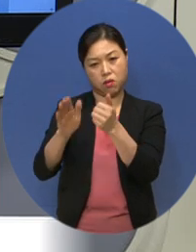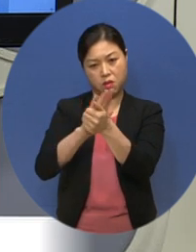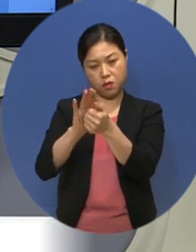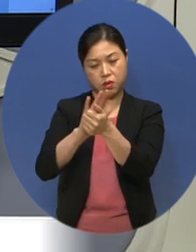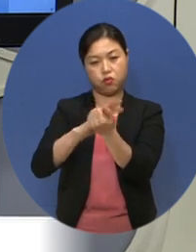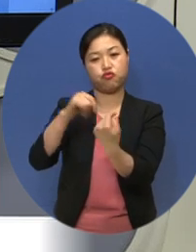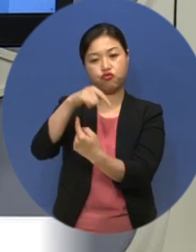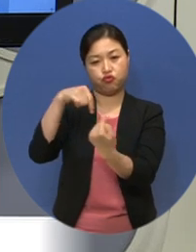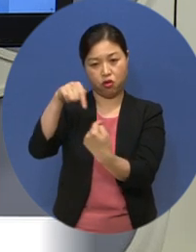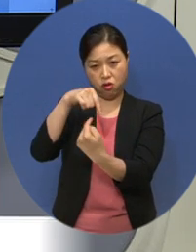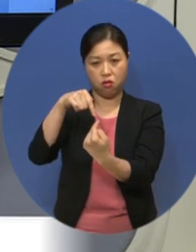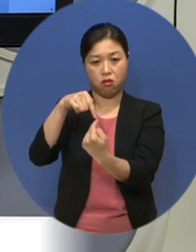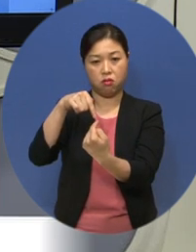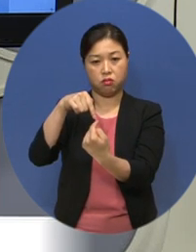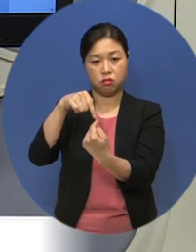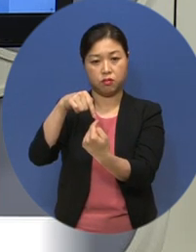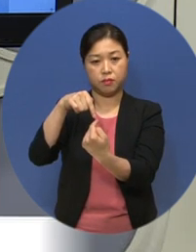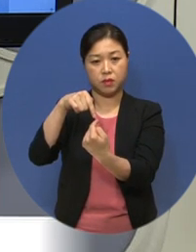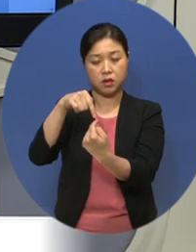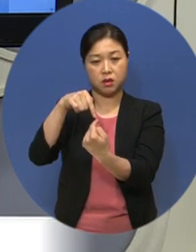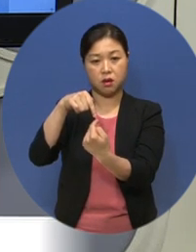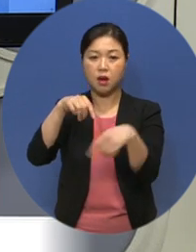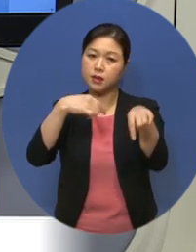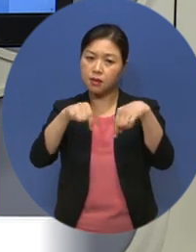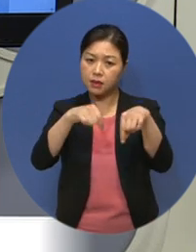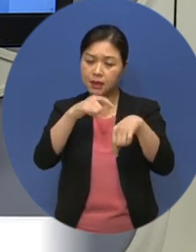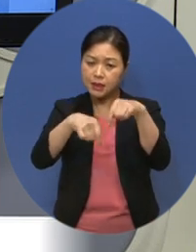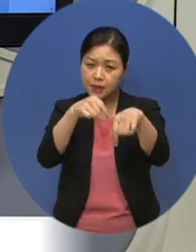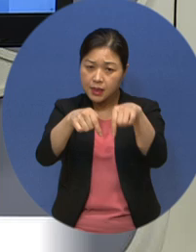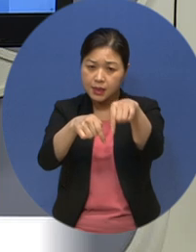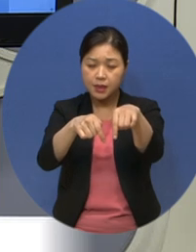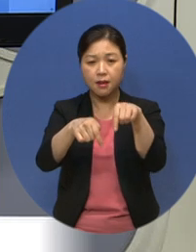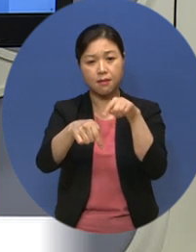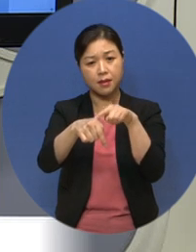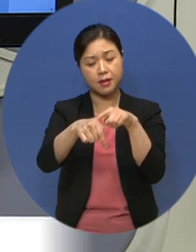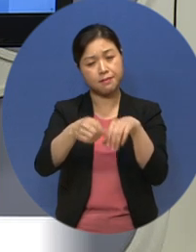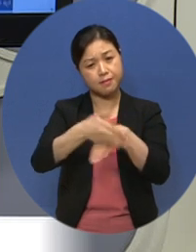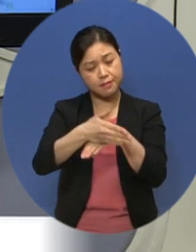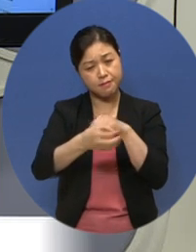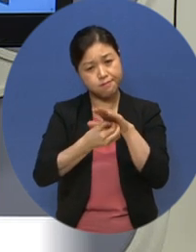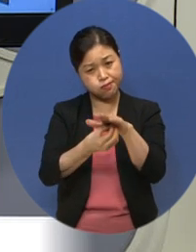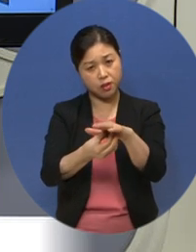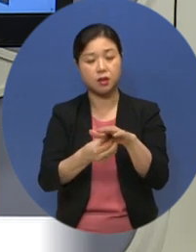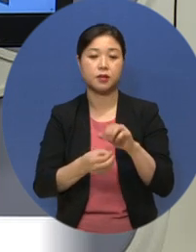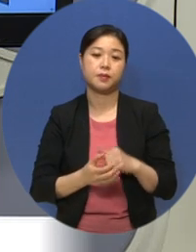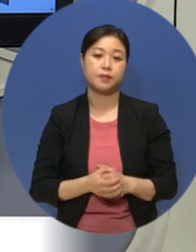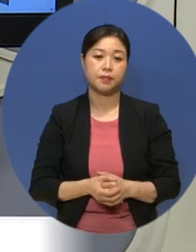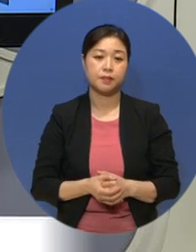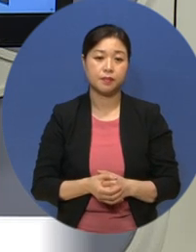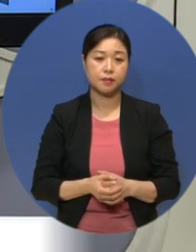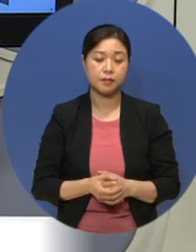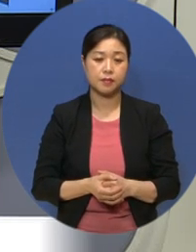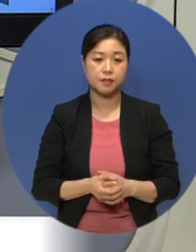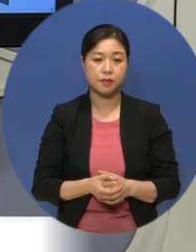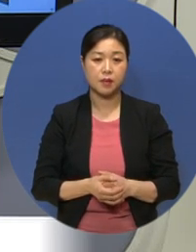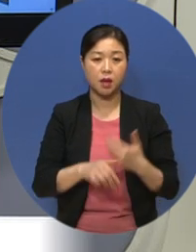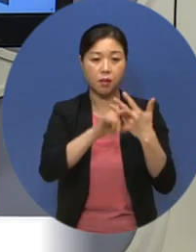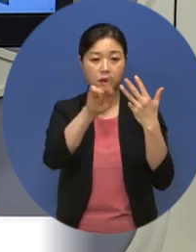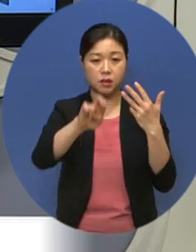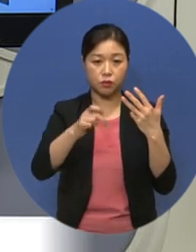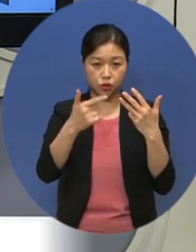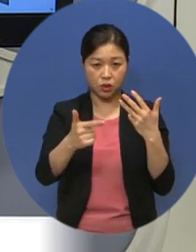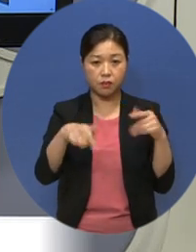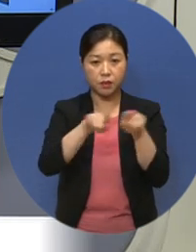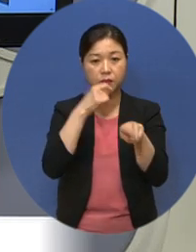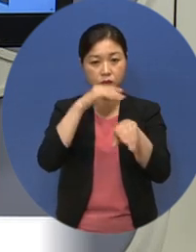들어간 것으로 나타나 정책이 향이 지지부진한 것으로 들어갔는데요 지난 26일 더불어 민주당 최 용